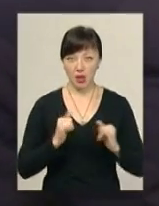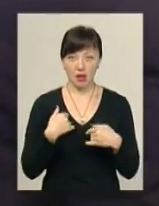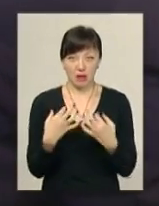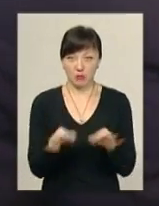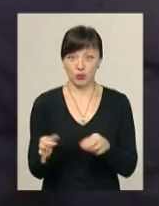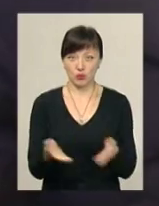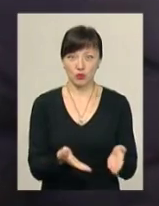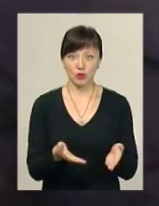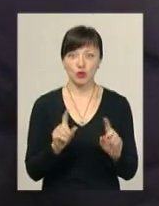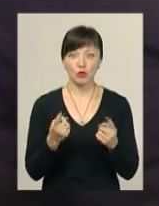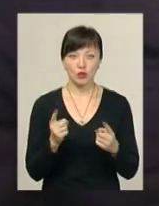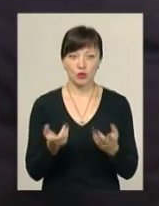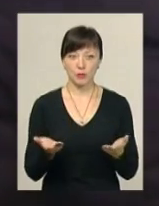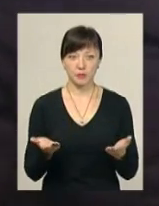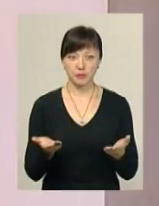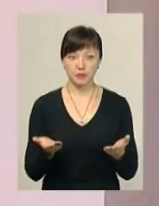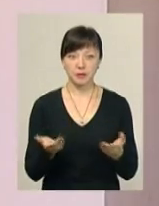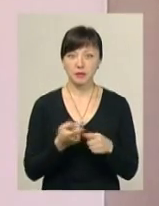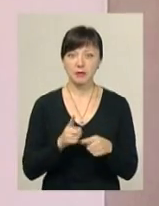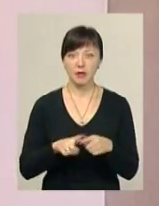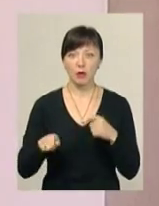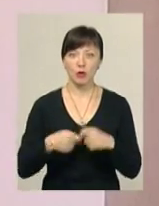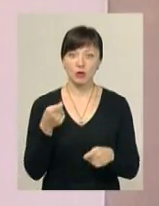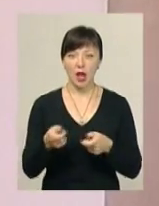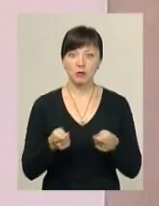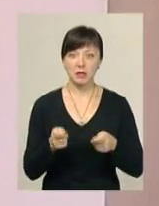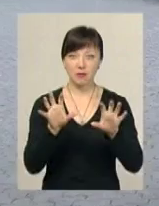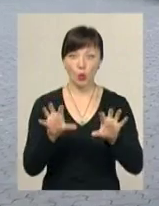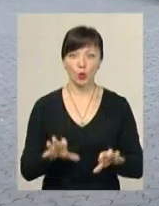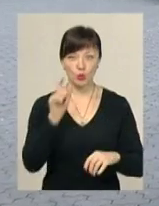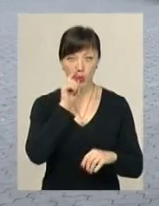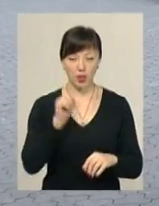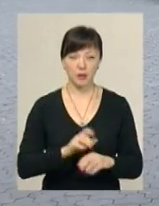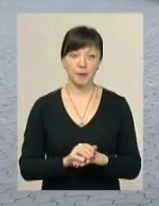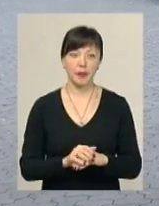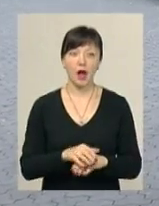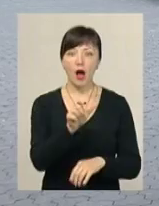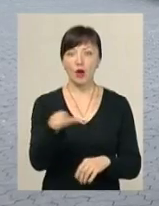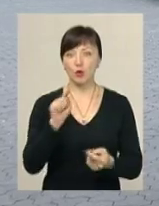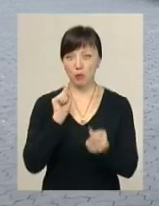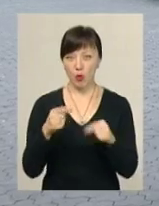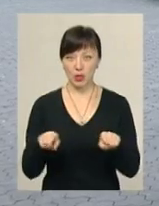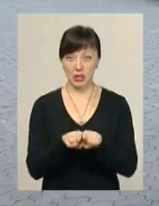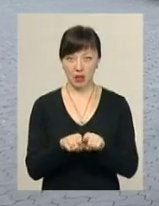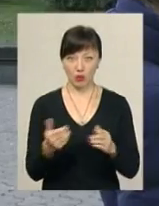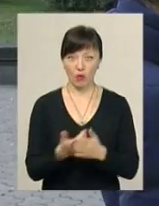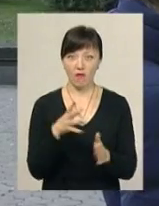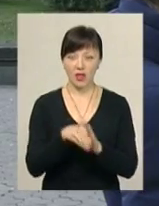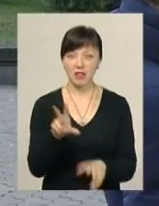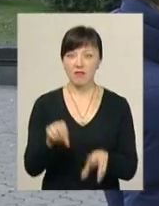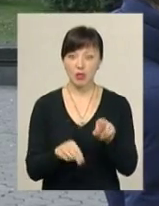його не запущу сюди, тому що це вже є порушення адміністративного кодексу України. Та громадськість проти таких нововведень, бо